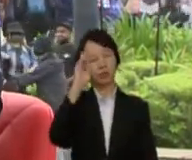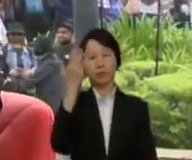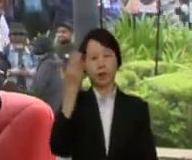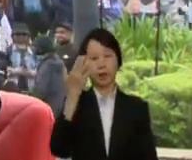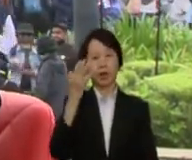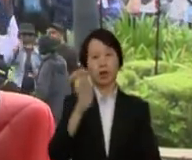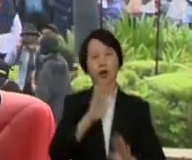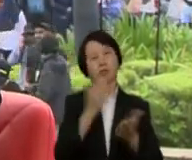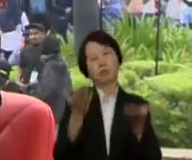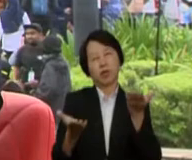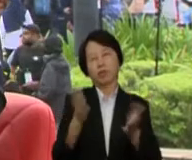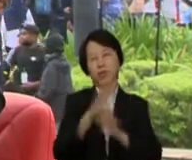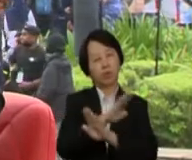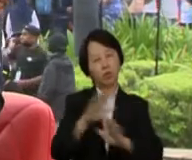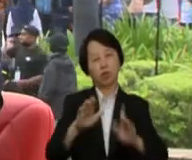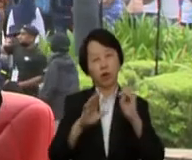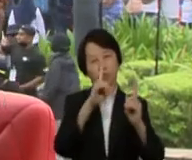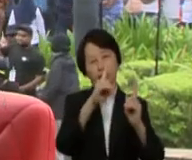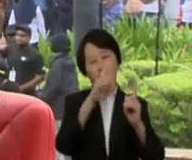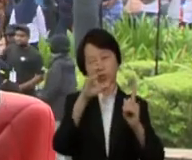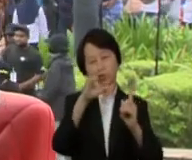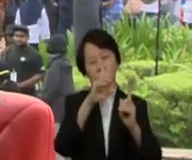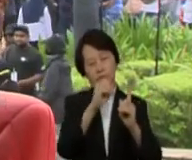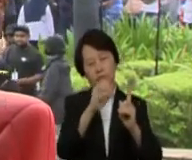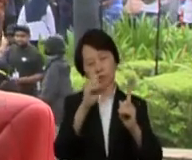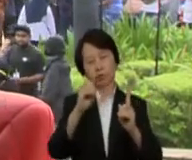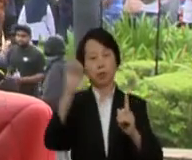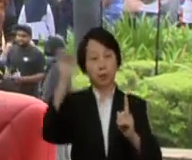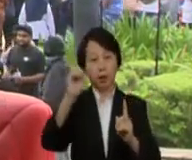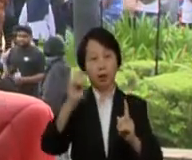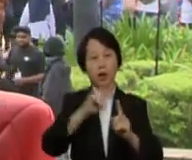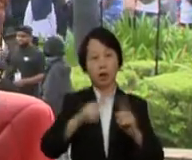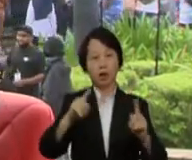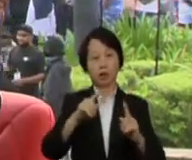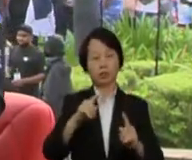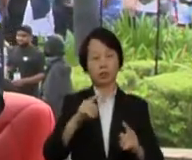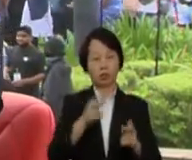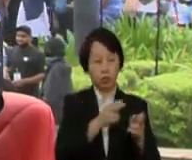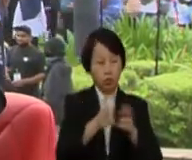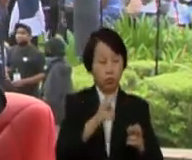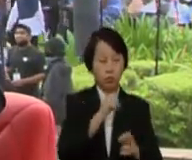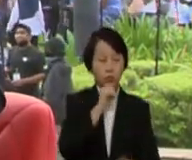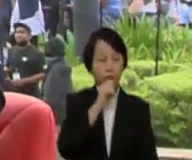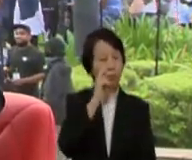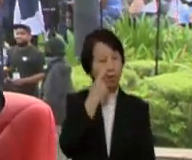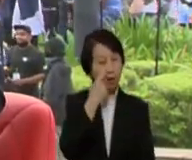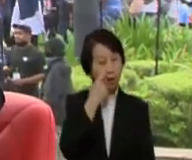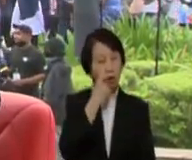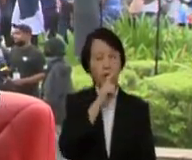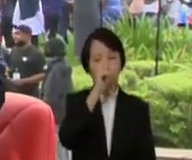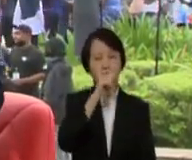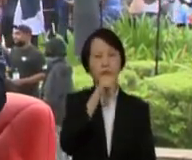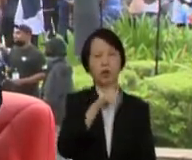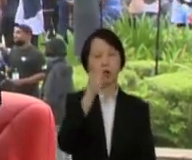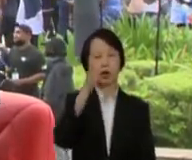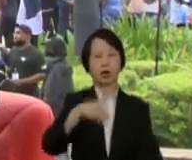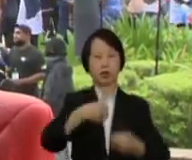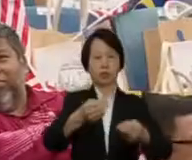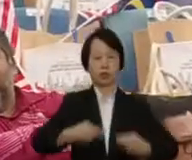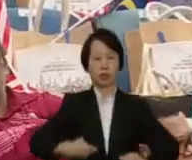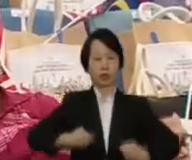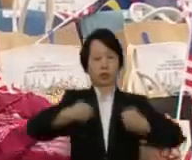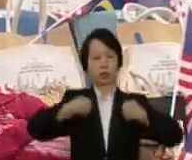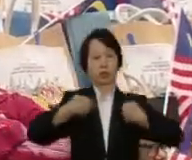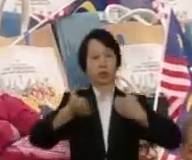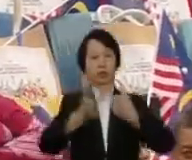tidak 100%, tetapi yang penting adalah usaha yang tidak pernah kena erti jemu inilah sebenarnya akan memberikan satu kehidupan yang